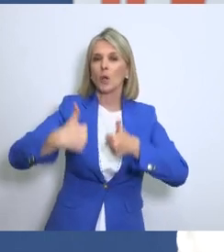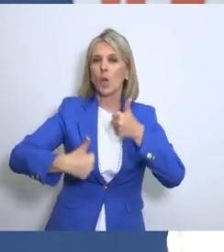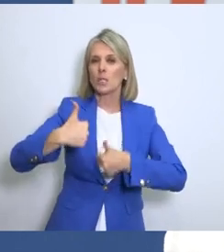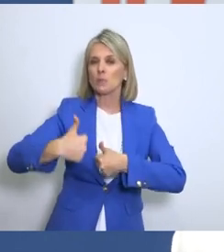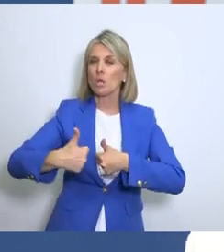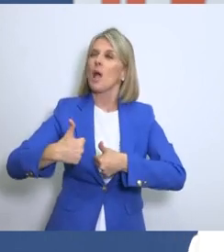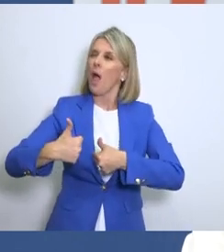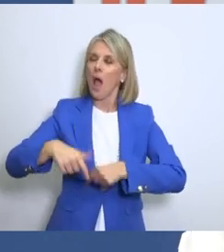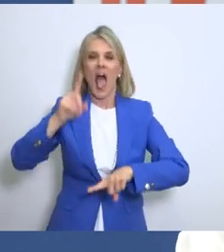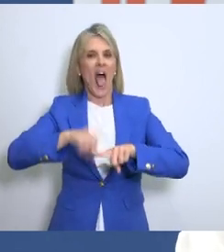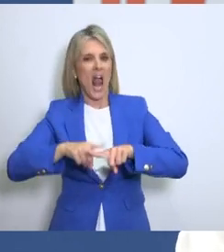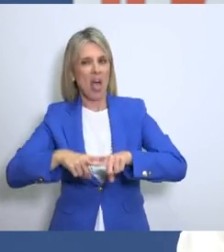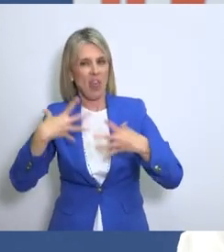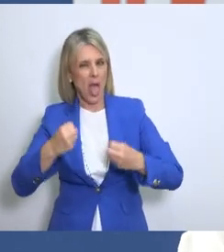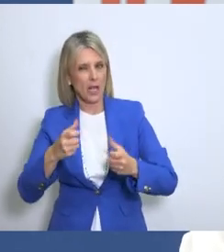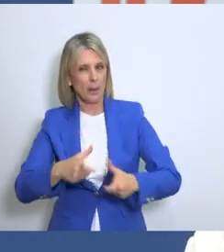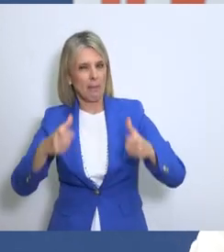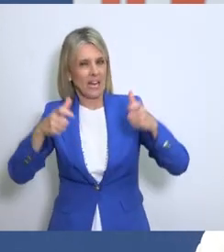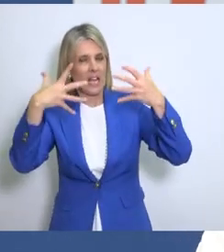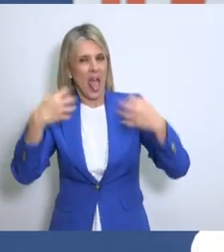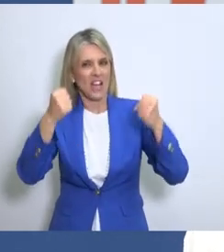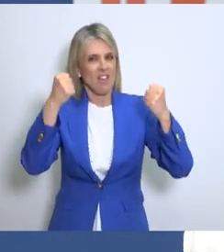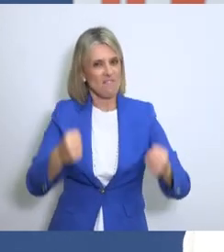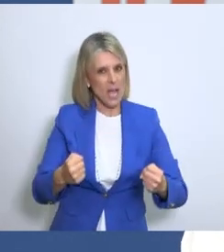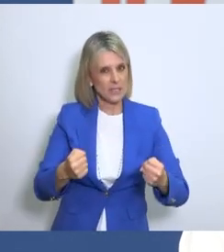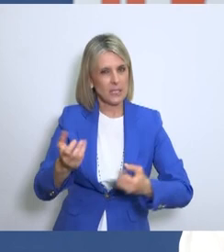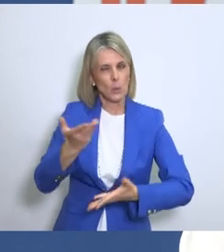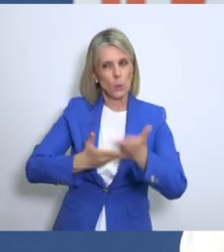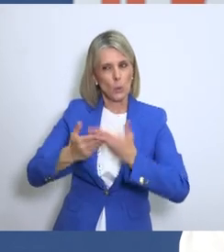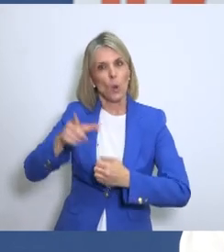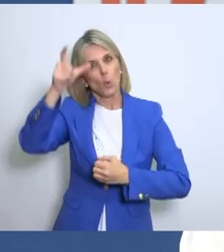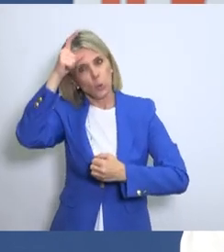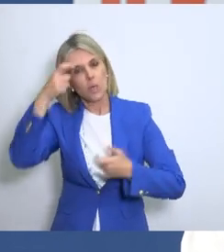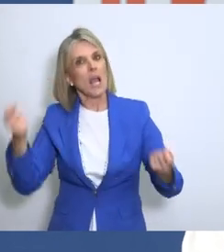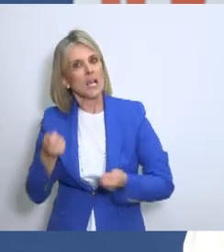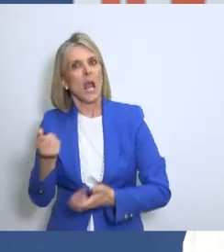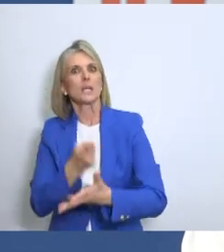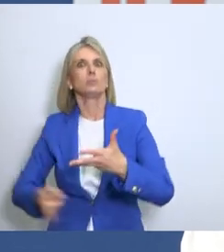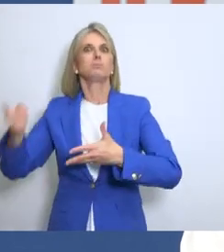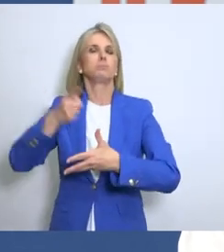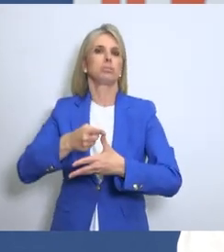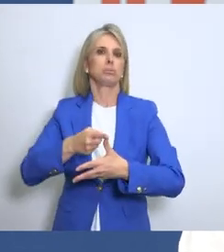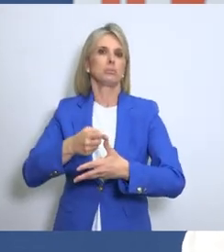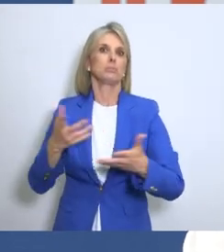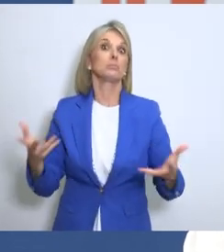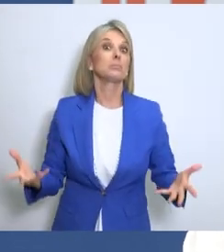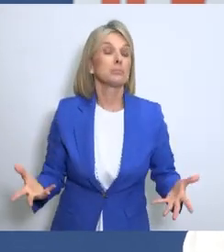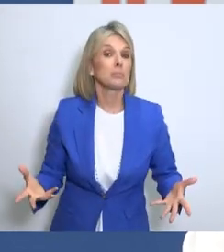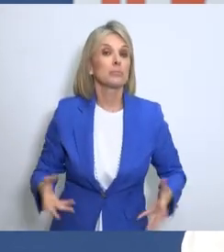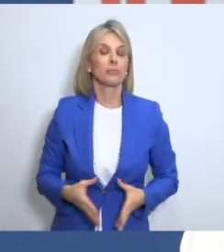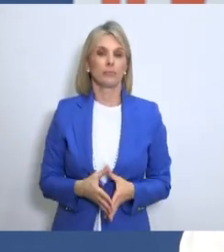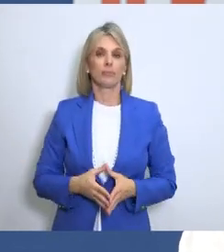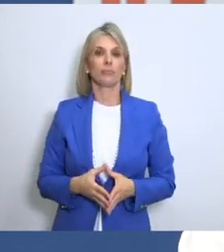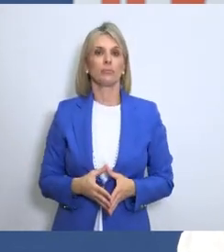Τουρκίας, οι οποίοι βεβαίως δεν γίνονται για κανένα εθνικό κυριαρχικό δικαίωμα, όπως μας λένε, αλλά για